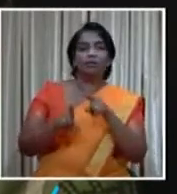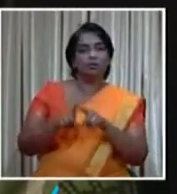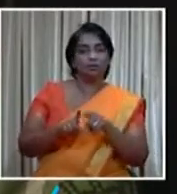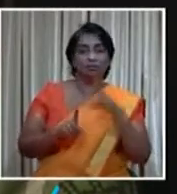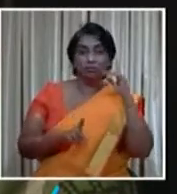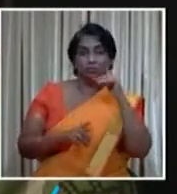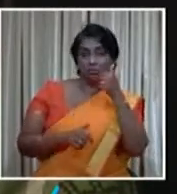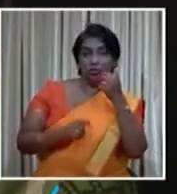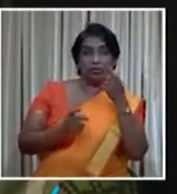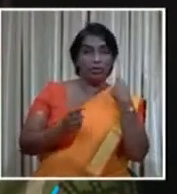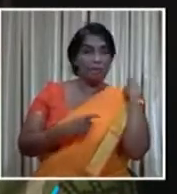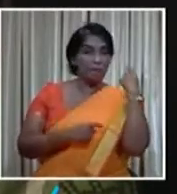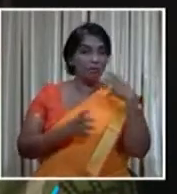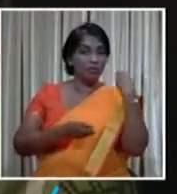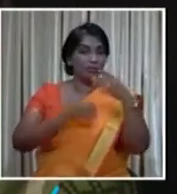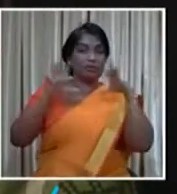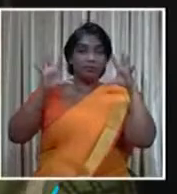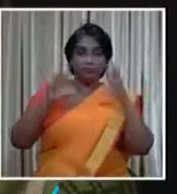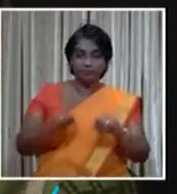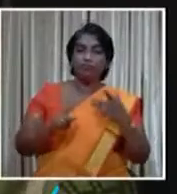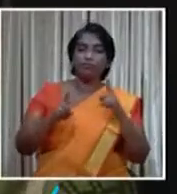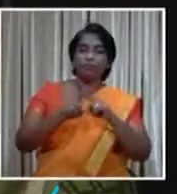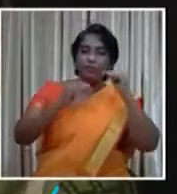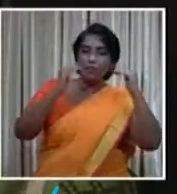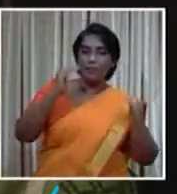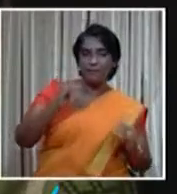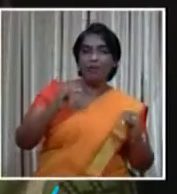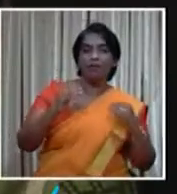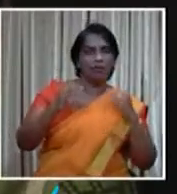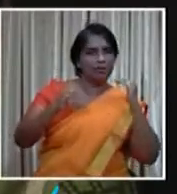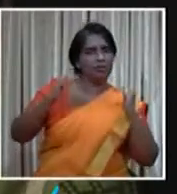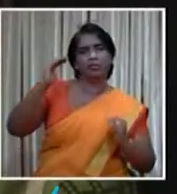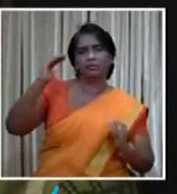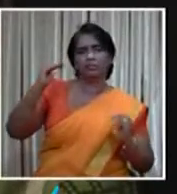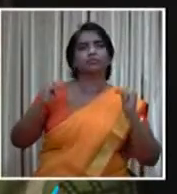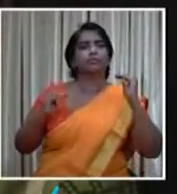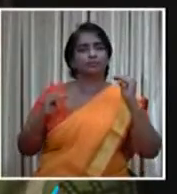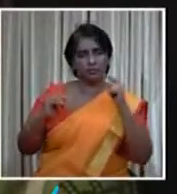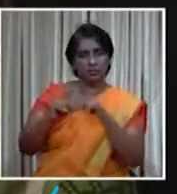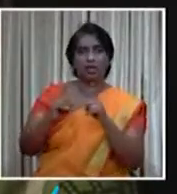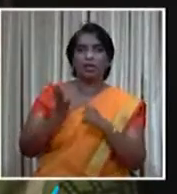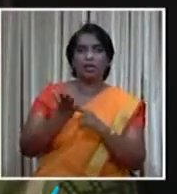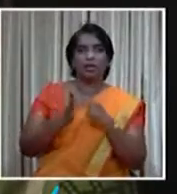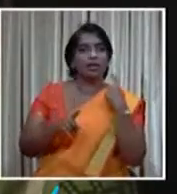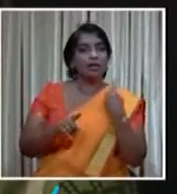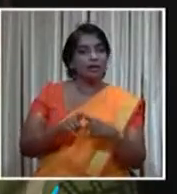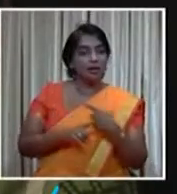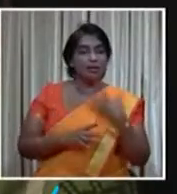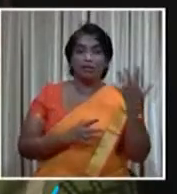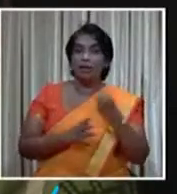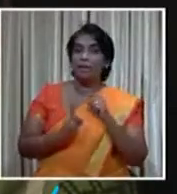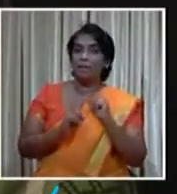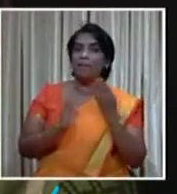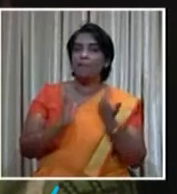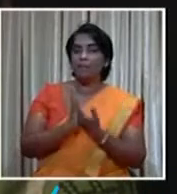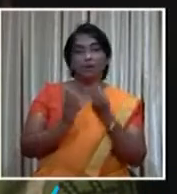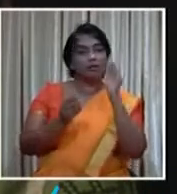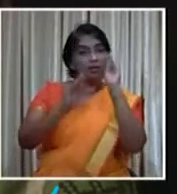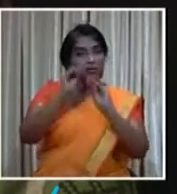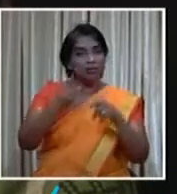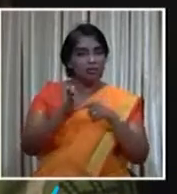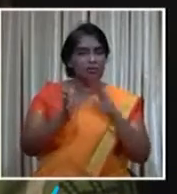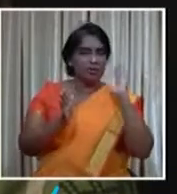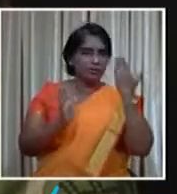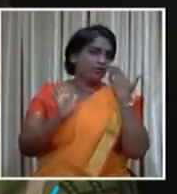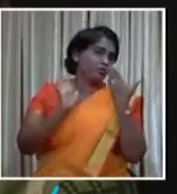සුපිරි ආදායම් ලබන්නන් සහ පහළ ආදායම් ලබන්නන් අතර පරතරය අවම කරමින් බදු අය කරගැනීමේ ප්‍රතිපත්තිය මෙම අයවැයෙහි